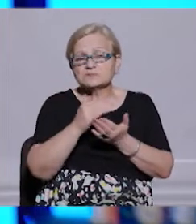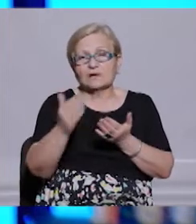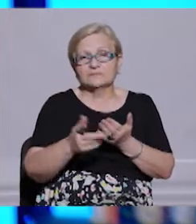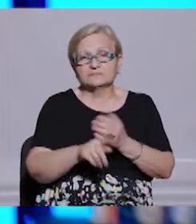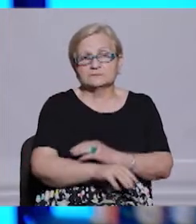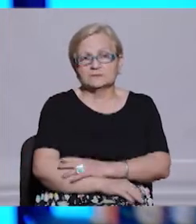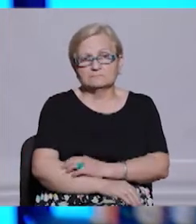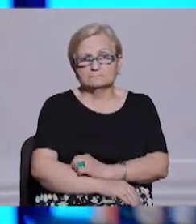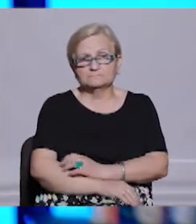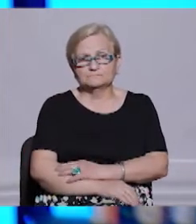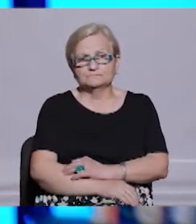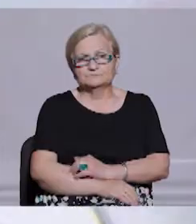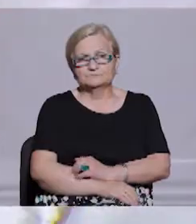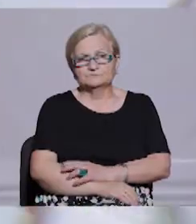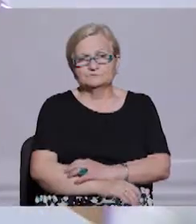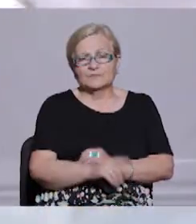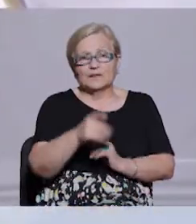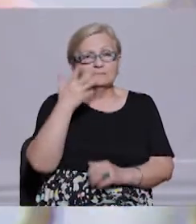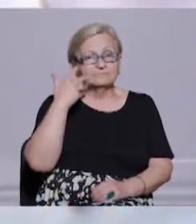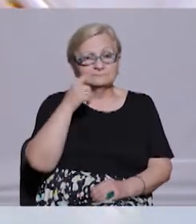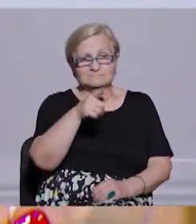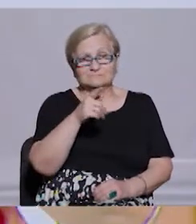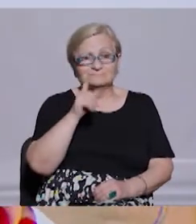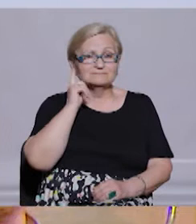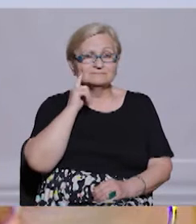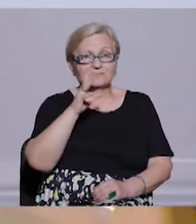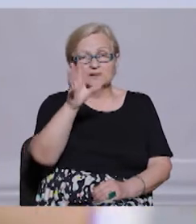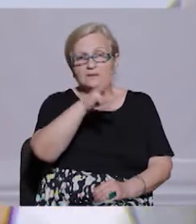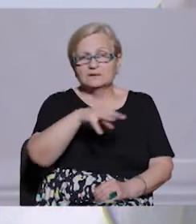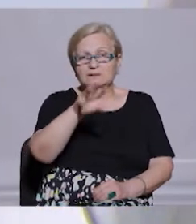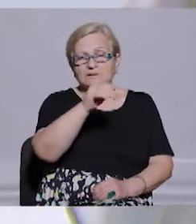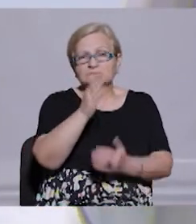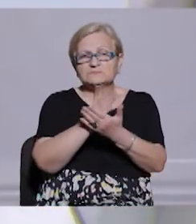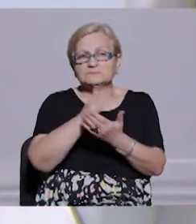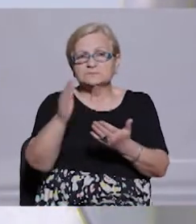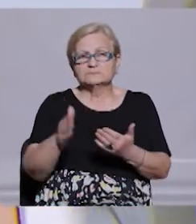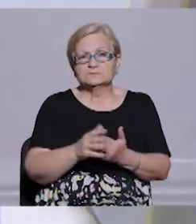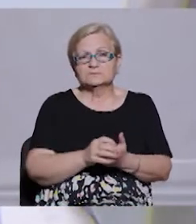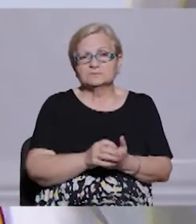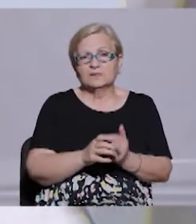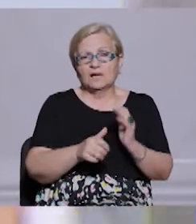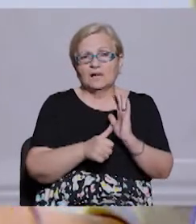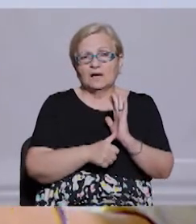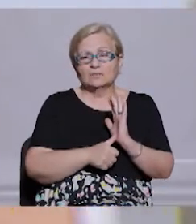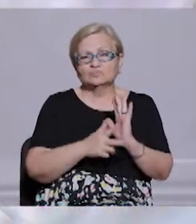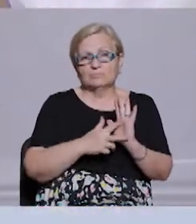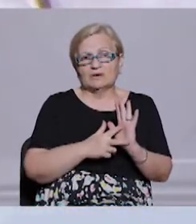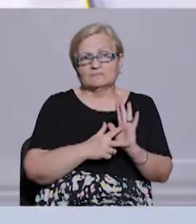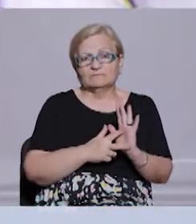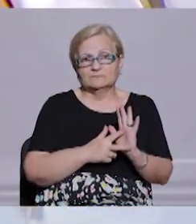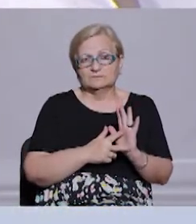აი მაგალითად, აი ეს გაფერადებული მთლიანის რამდენი ნაწილია? 6/8. ვიტყვი ხომ?